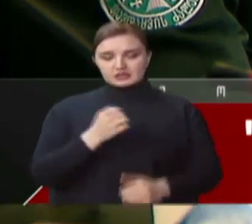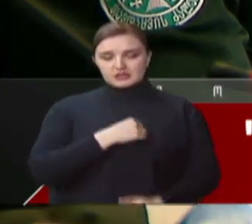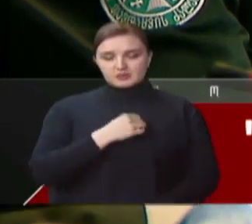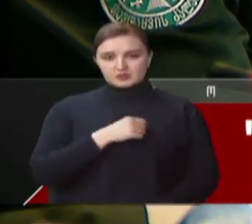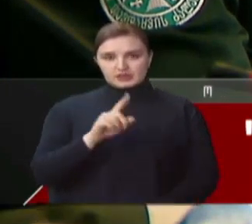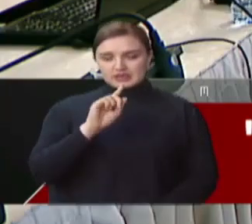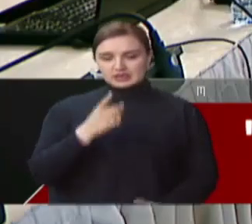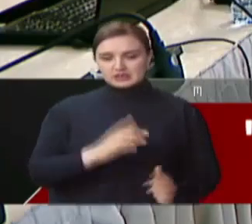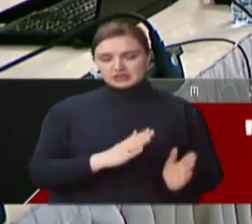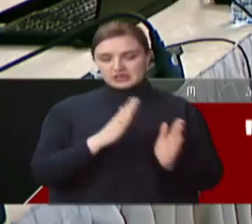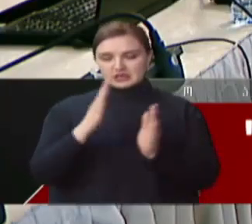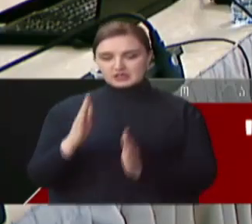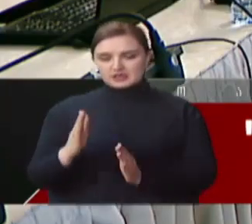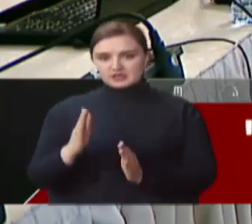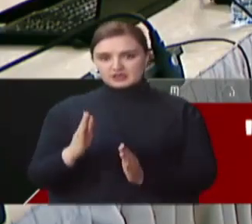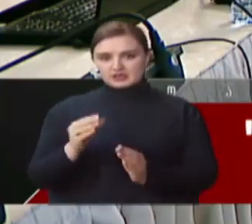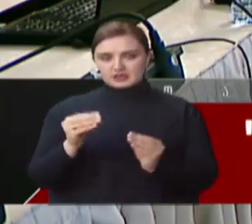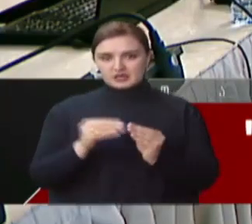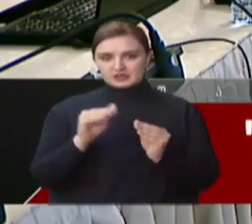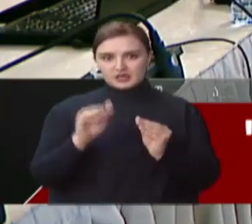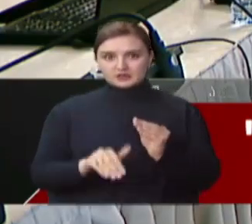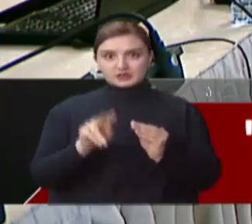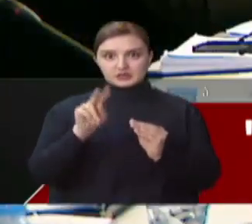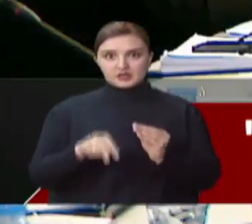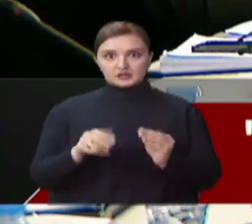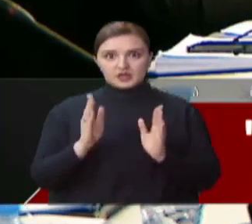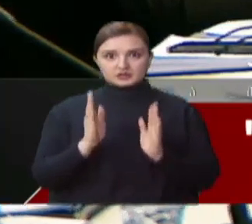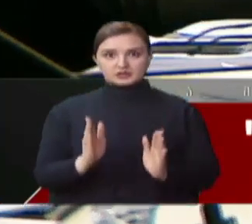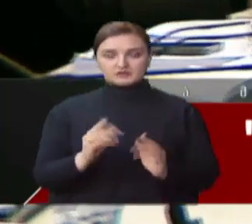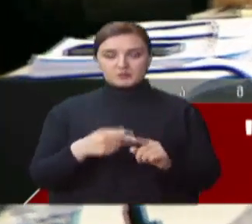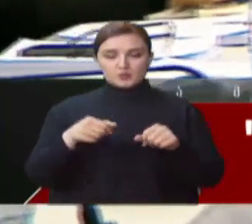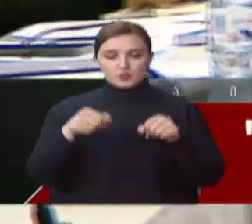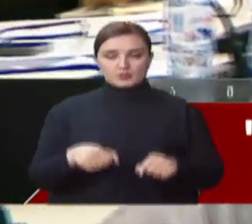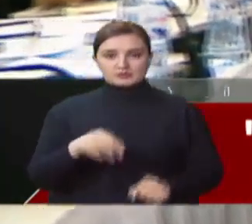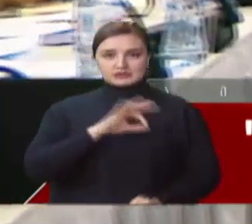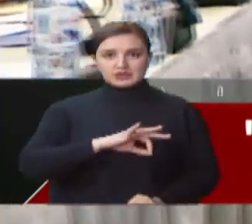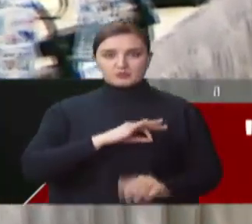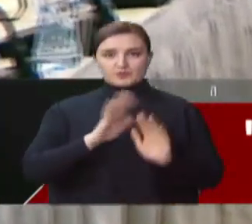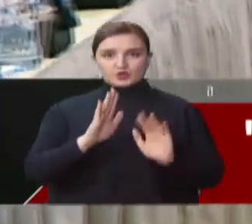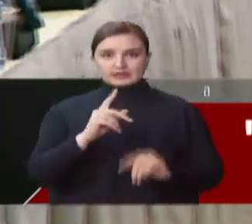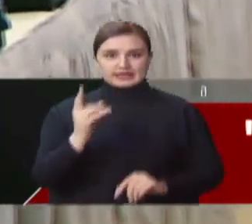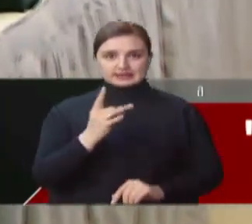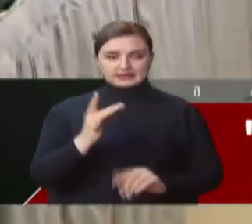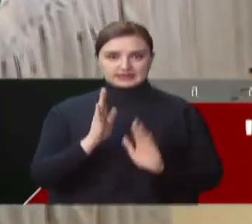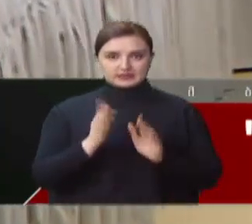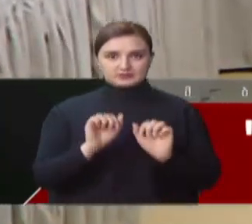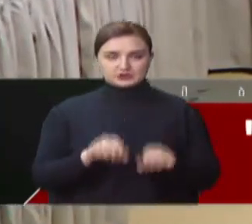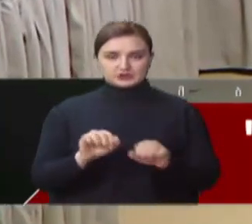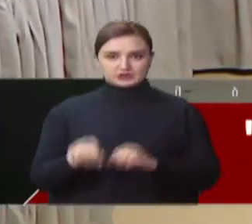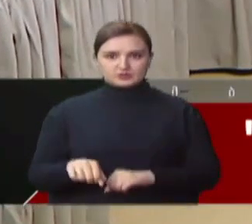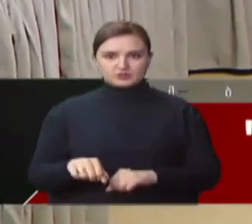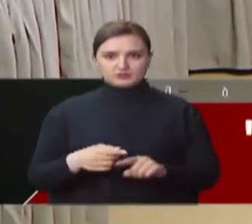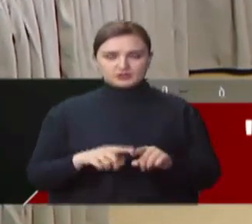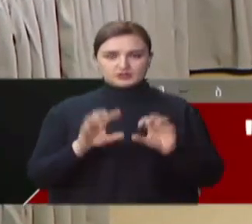სამსახურის 1 წლით გადავადებისთვის 10000 ლარი განისაზღვრა და ამ უფლების გამოყენება მხოლოდ ერთხელ იქნება შესაძლებელი.